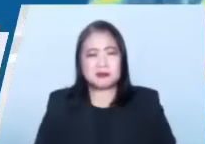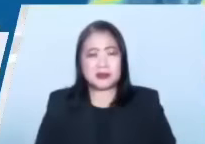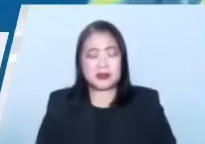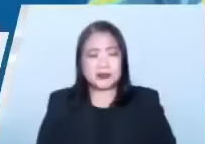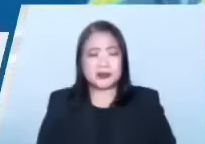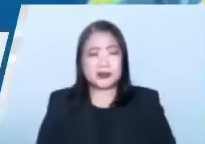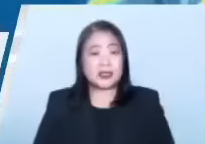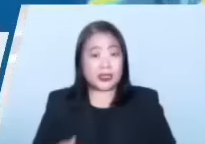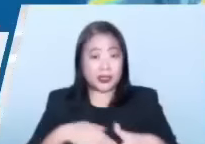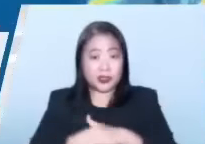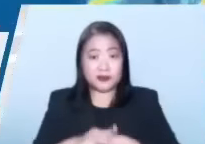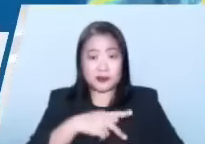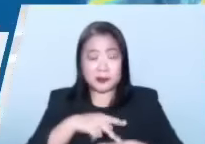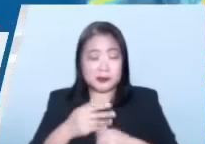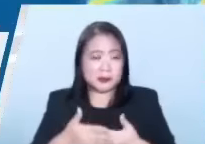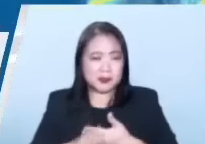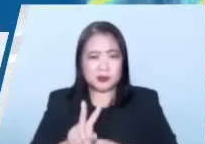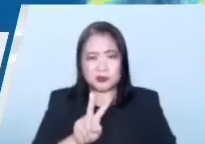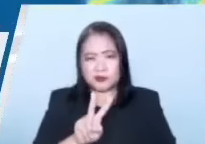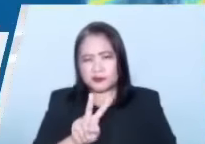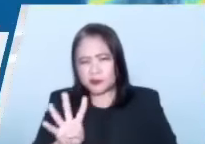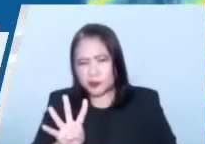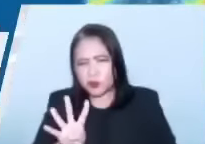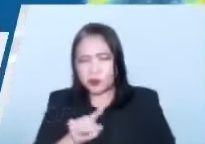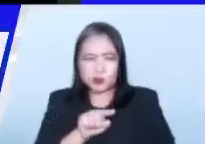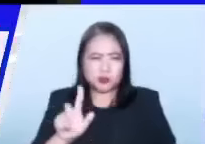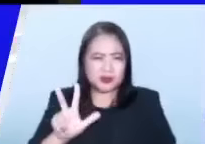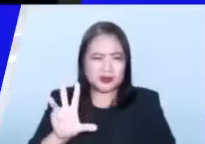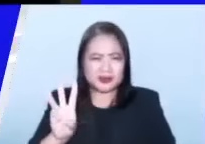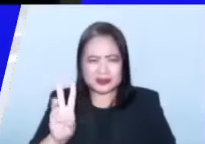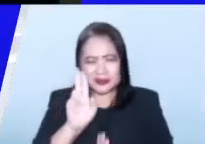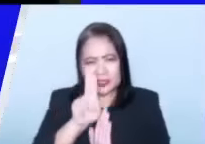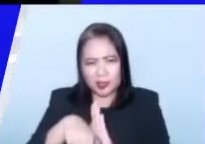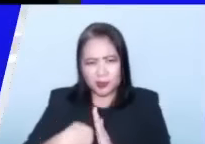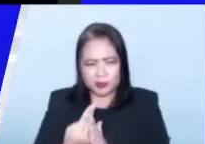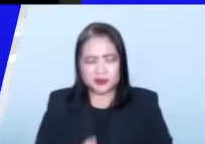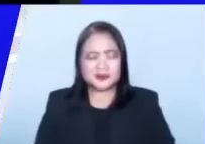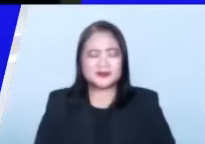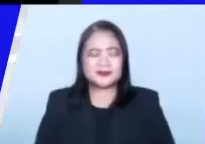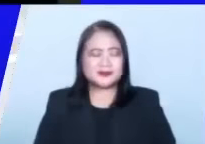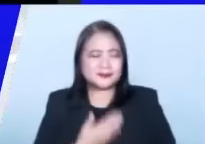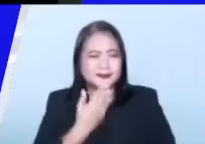the next 24 to 36 hours. Maraming salamat. Magandang umaga po, Ms. Ana